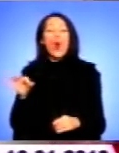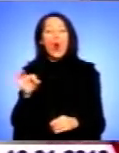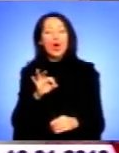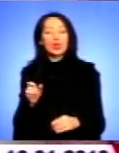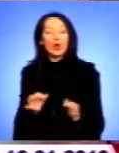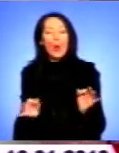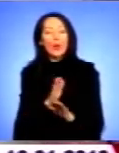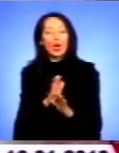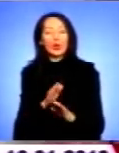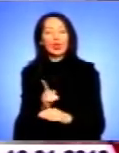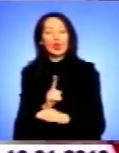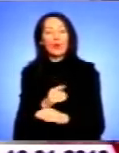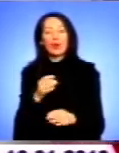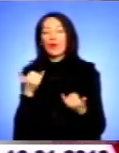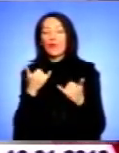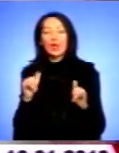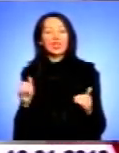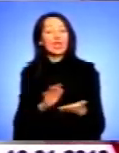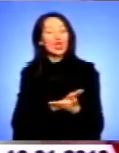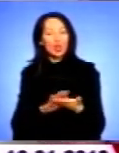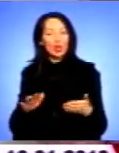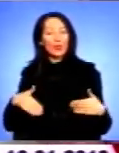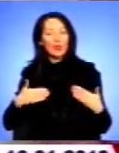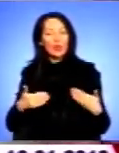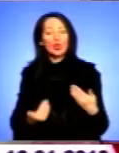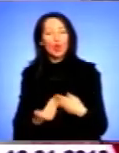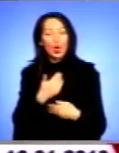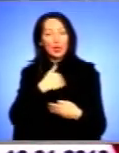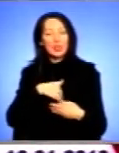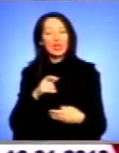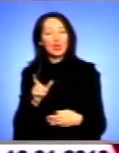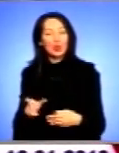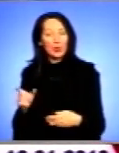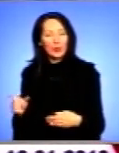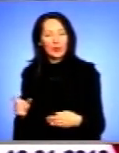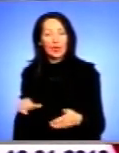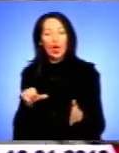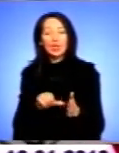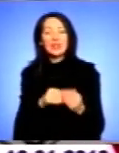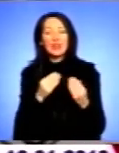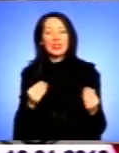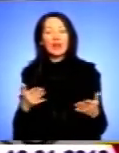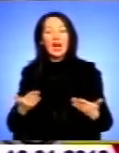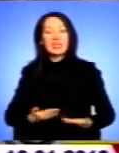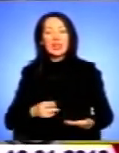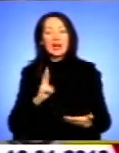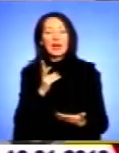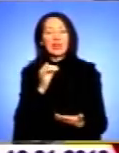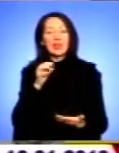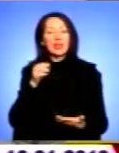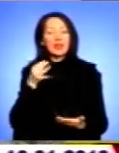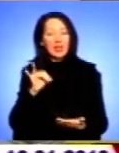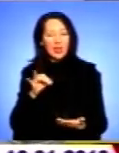його чистотою, привітністю, гостинністю тернополян. Учасниця виставки, жителька Китаю Трейсі, каже,